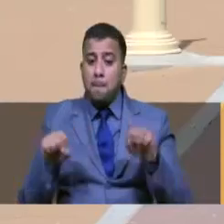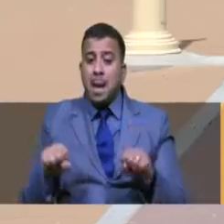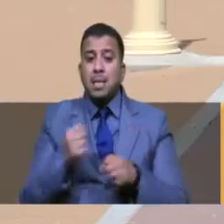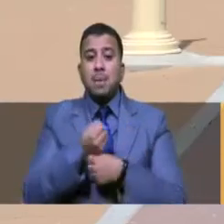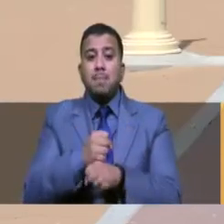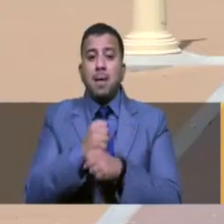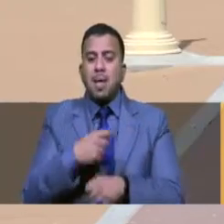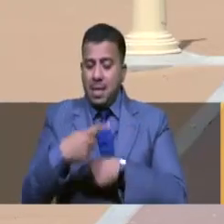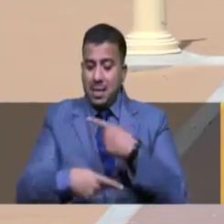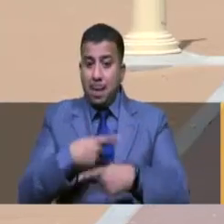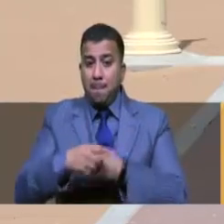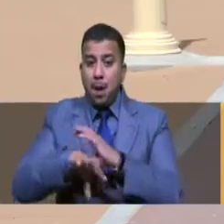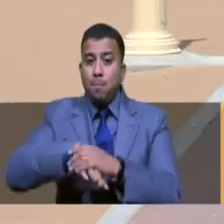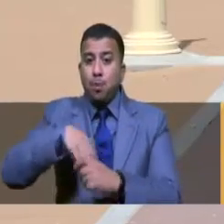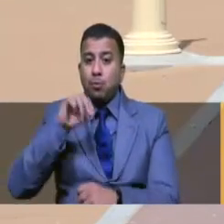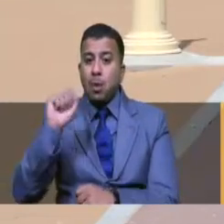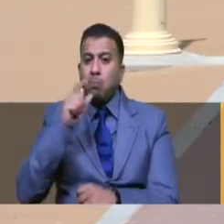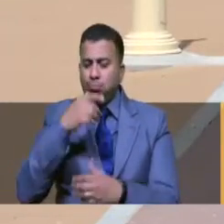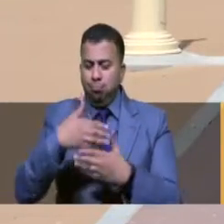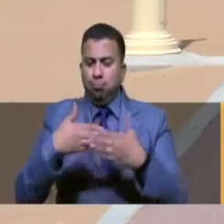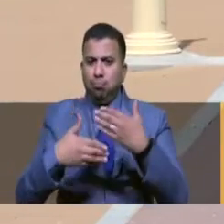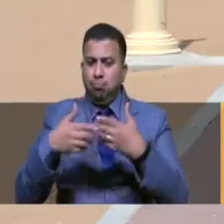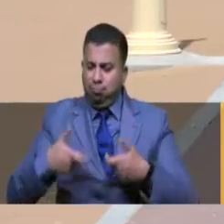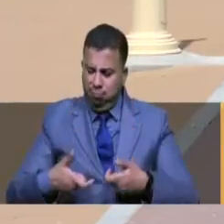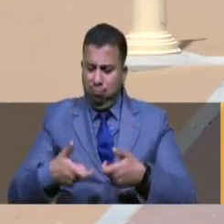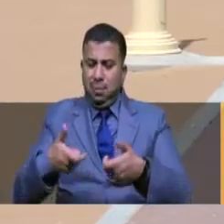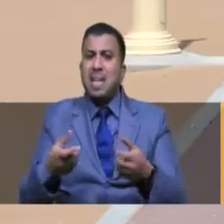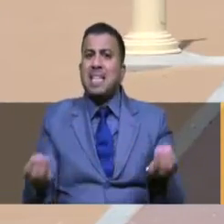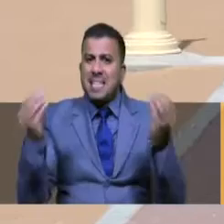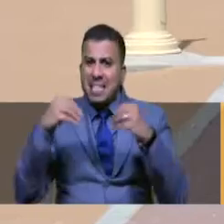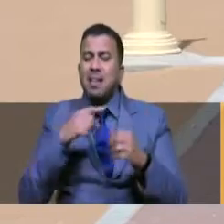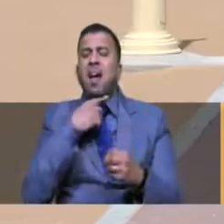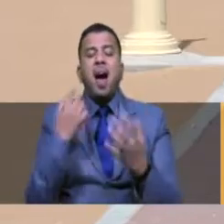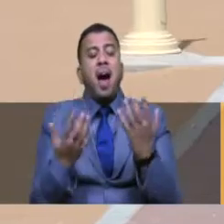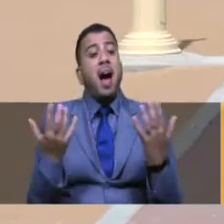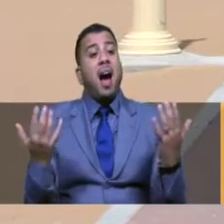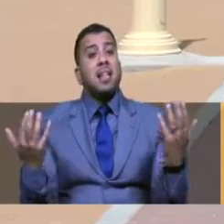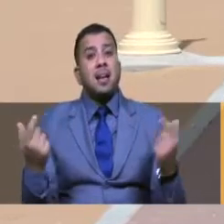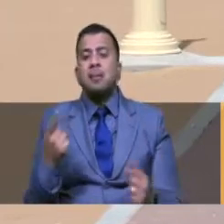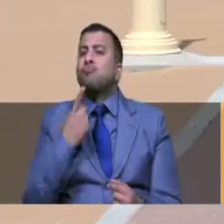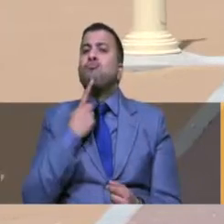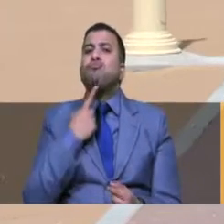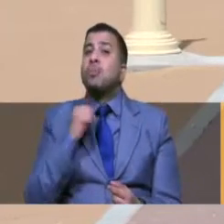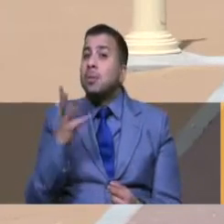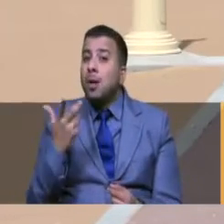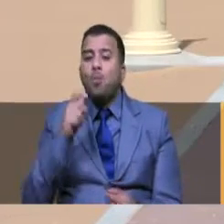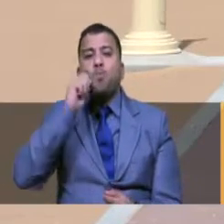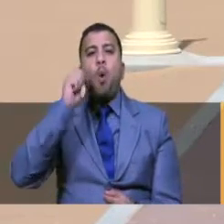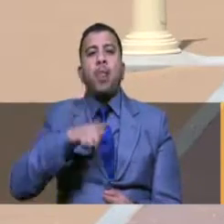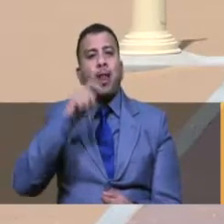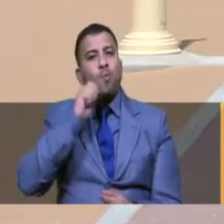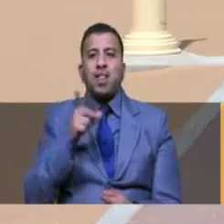على استكمال المشاريع الخاصة بالبنية التحتية وزيادة الرقعة الخضراء تلبية لاحتياجات